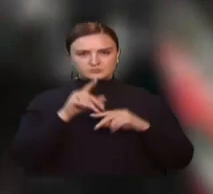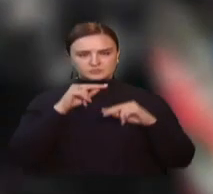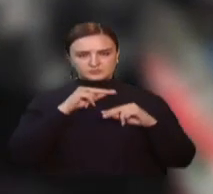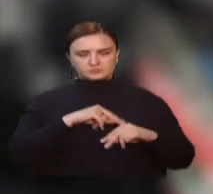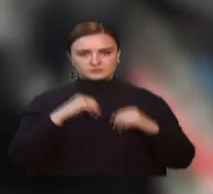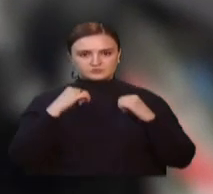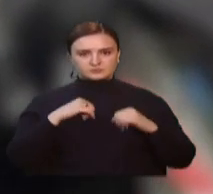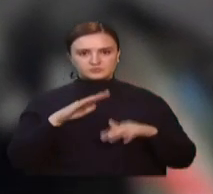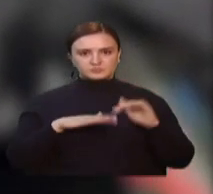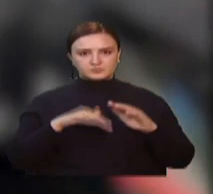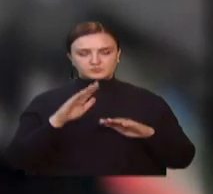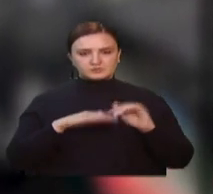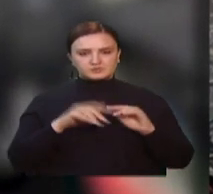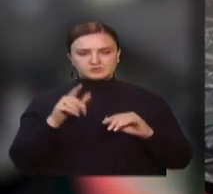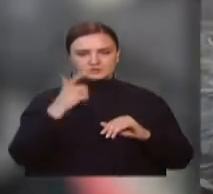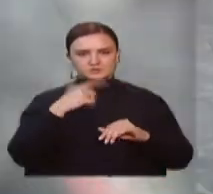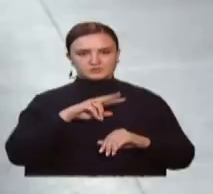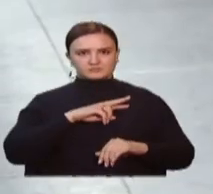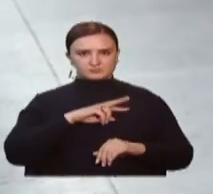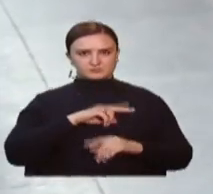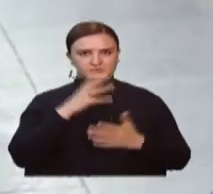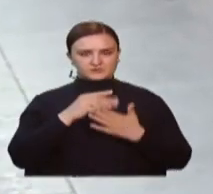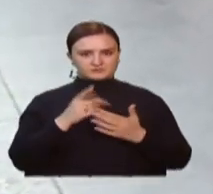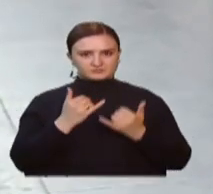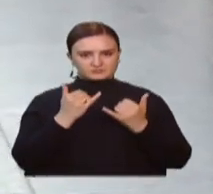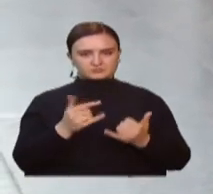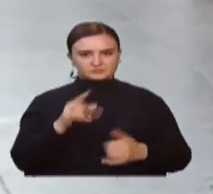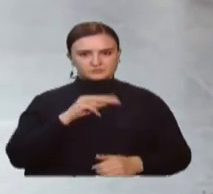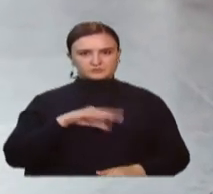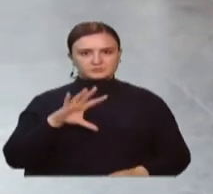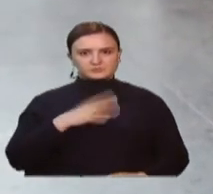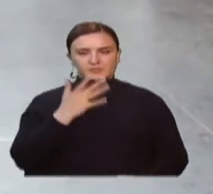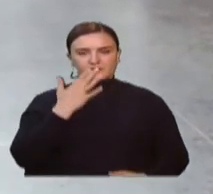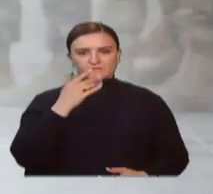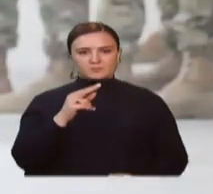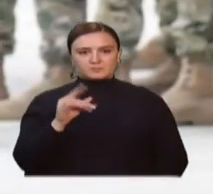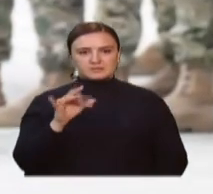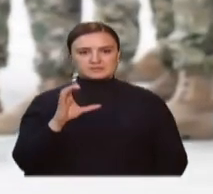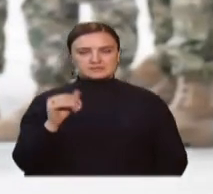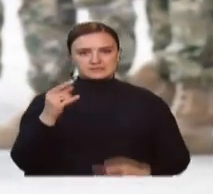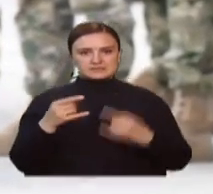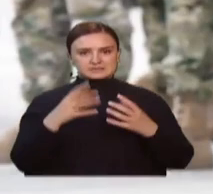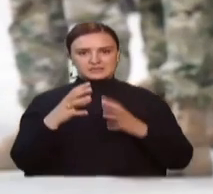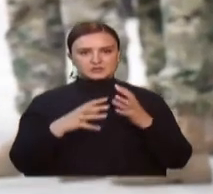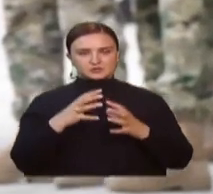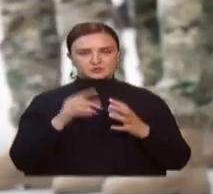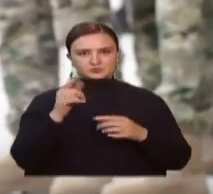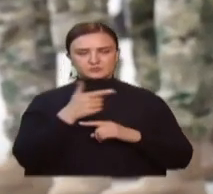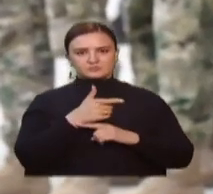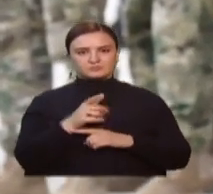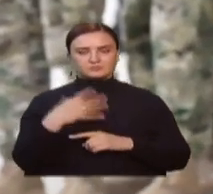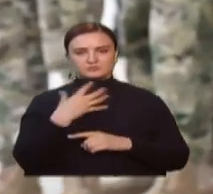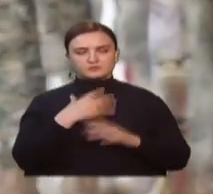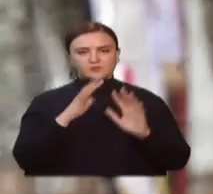მოყვარე მშვიდი პროფესიისთვის თავდადებული ადამიანი იყო. ზურაბი ასევე მუშაობდა ევროპული პრესის საერთაშორისო აგენტო ეპაში, აშუქებდა